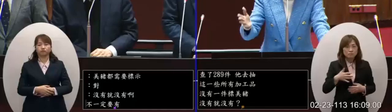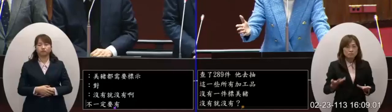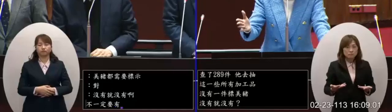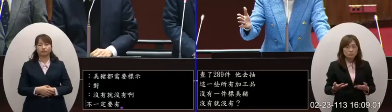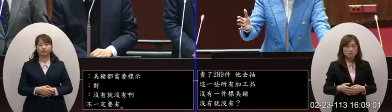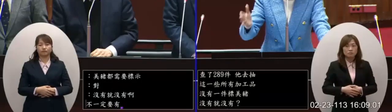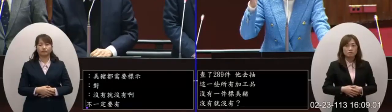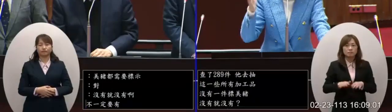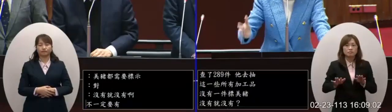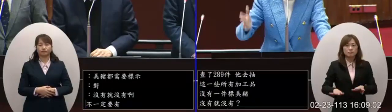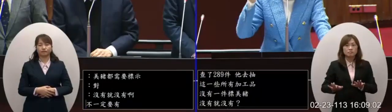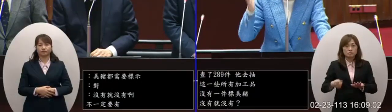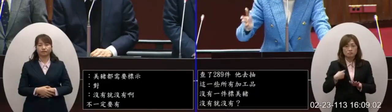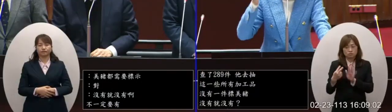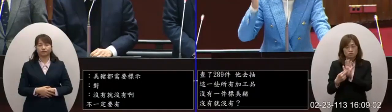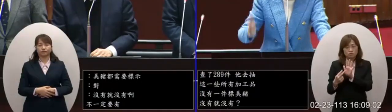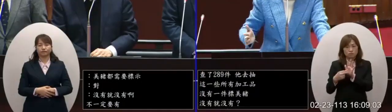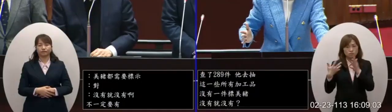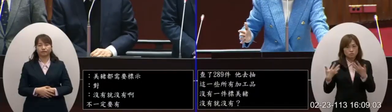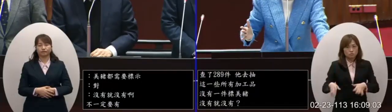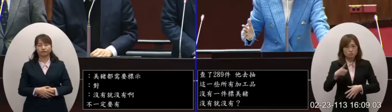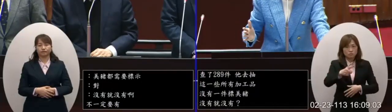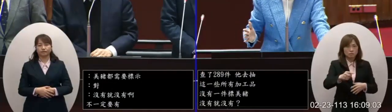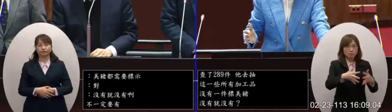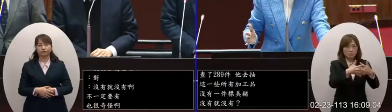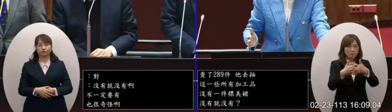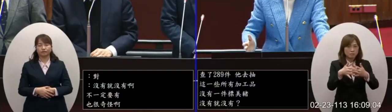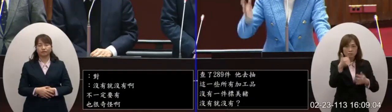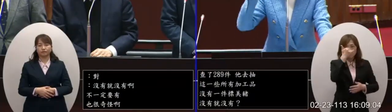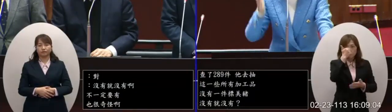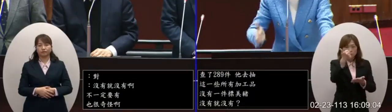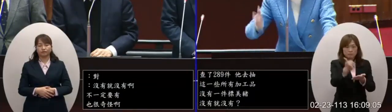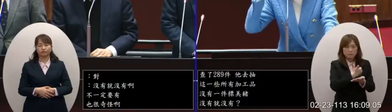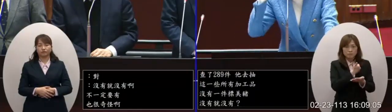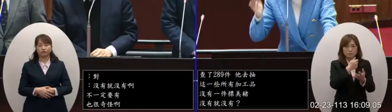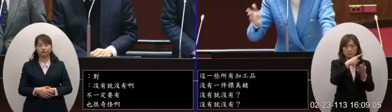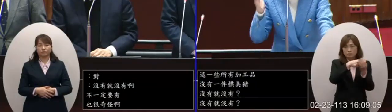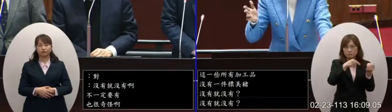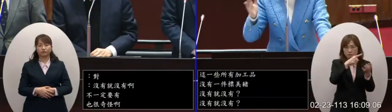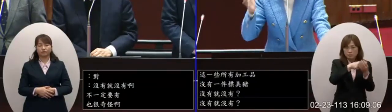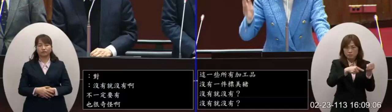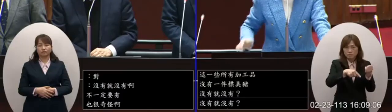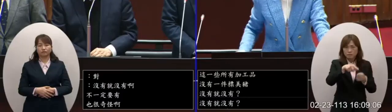我刚刚已经讲过哦，你进口的美猪的数量是高达